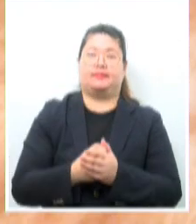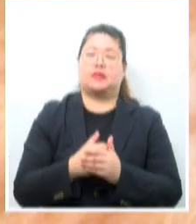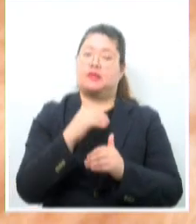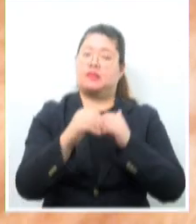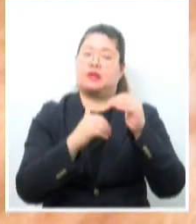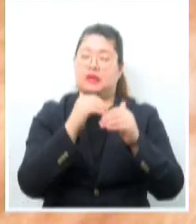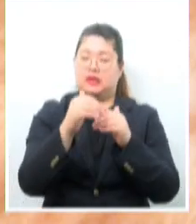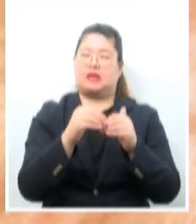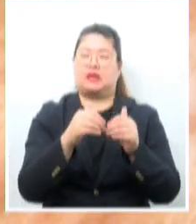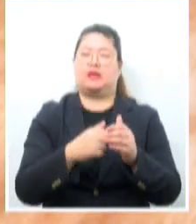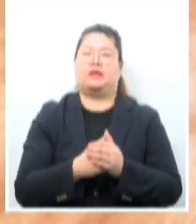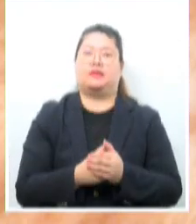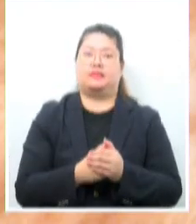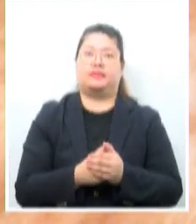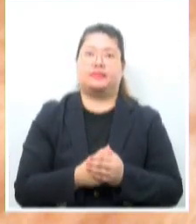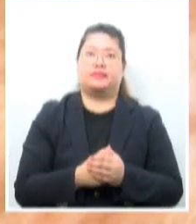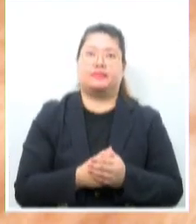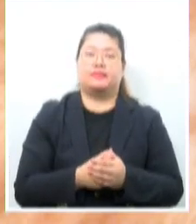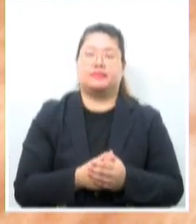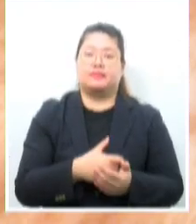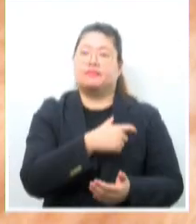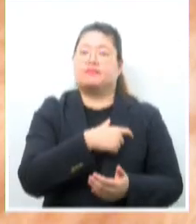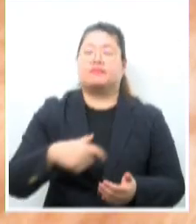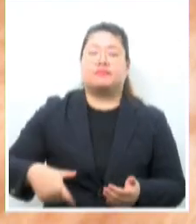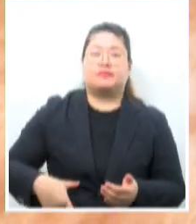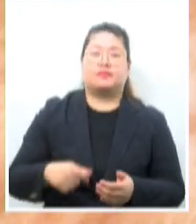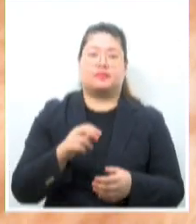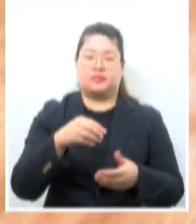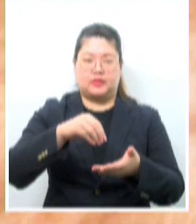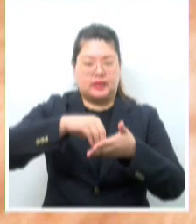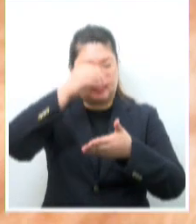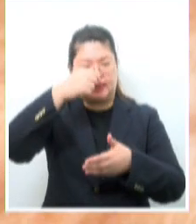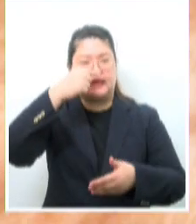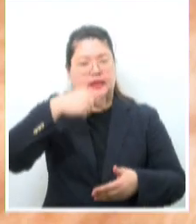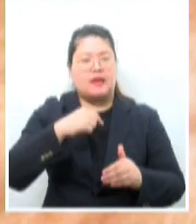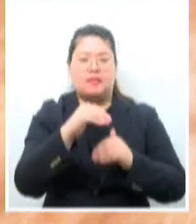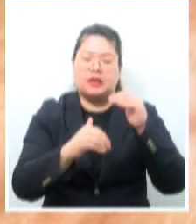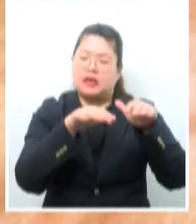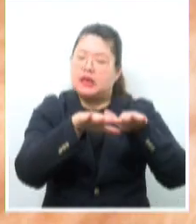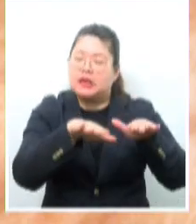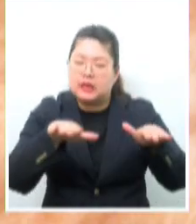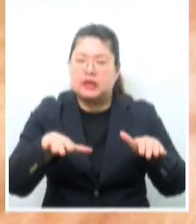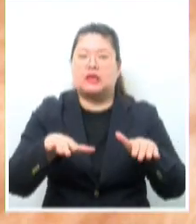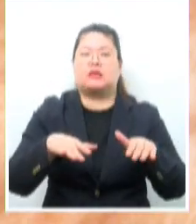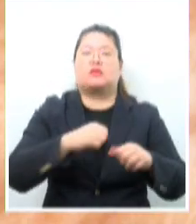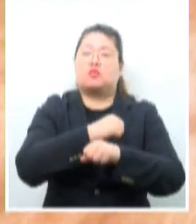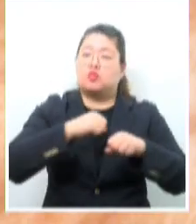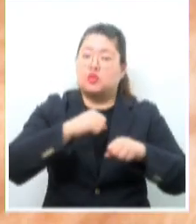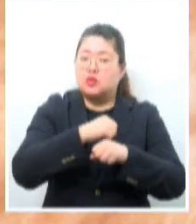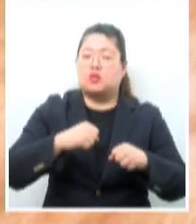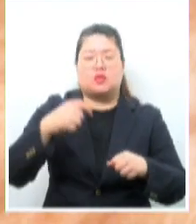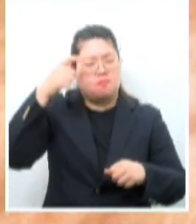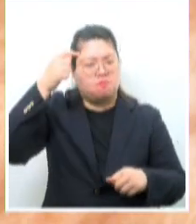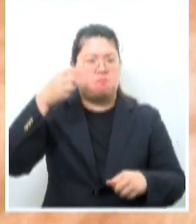าสืบสานเทิดไทยบริบาลเจ้าฟ้าการศึกษาไทยใต้ร่มพระบารมีการพัฒนาเด็กและเยาวชนในถิ่นทุรกันดารน่านนันท